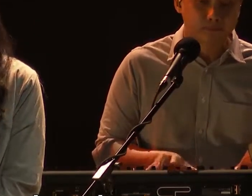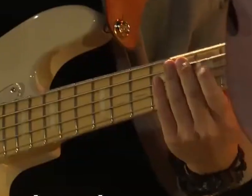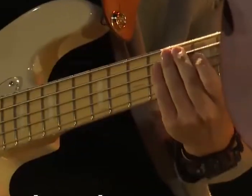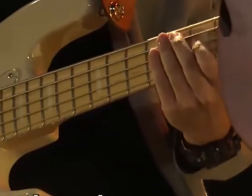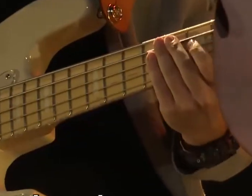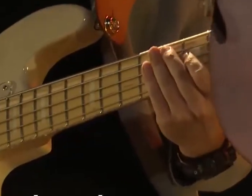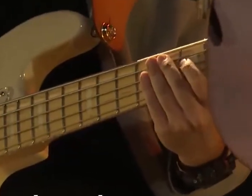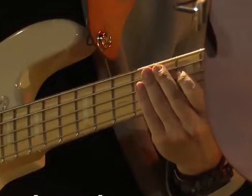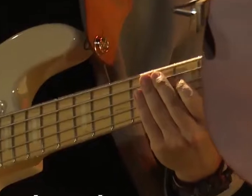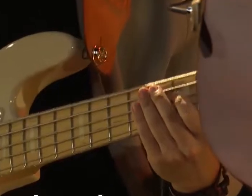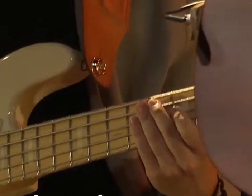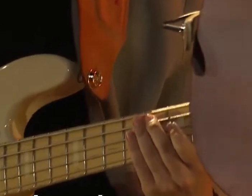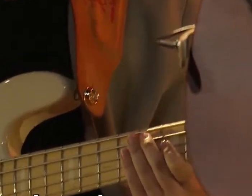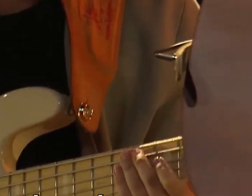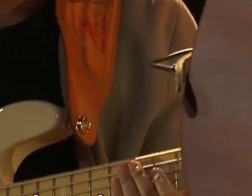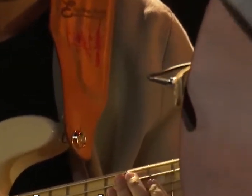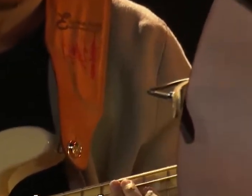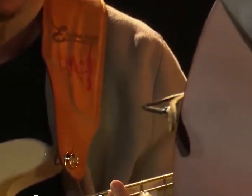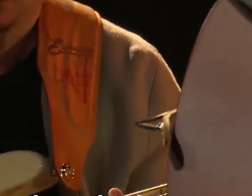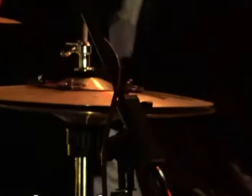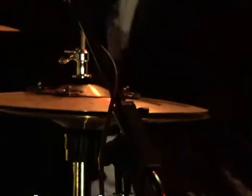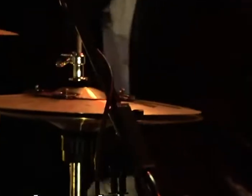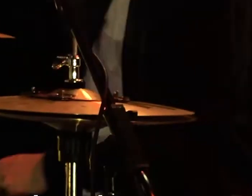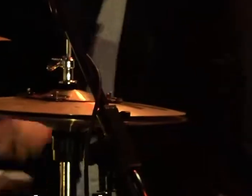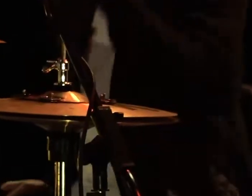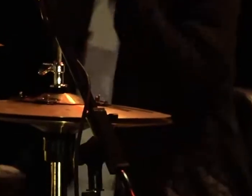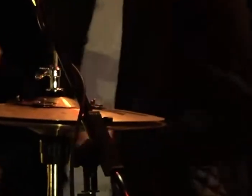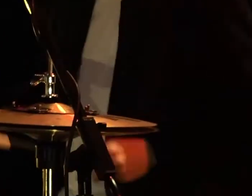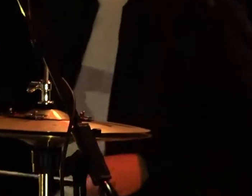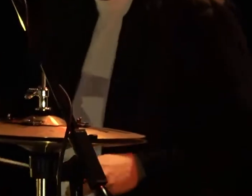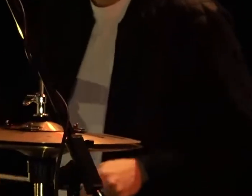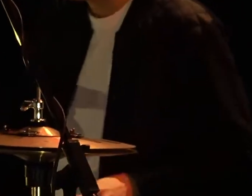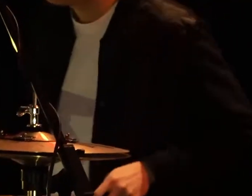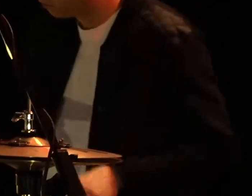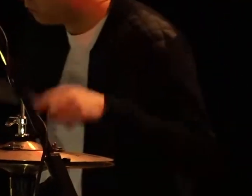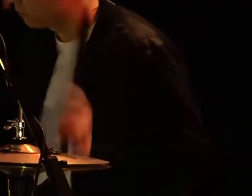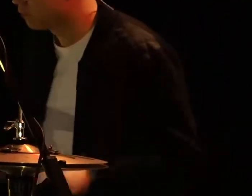jika Dia di sisiku, siapa lawanku?